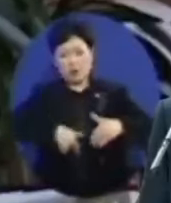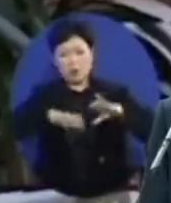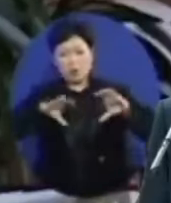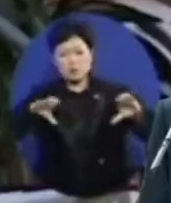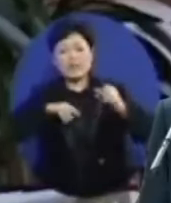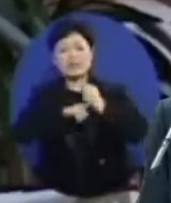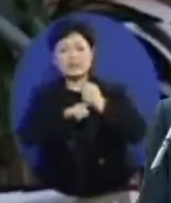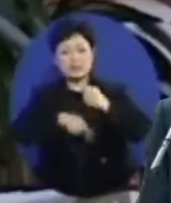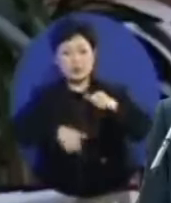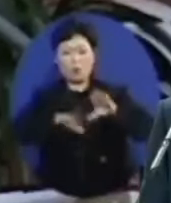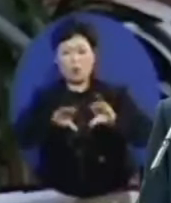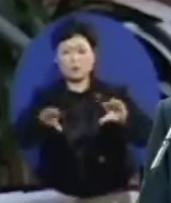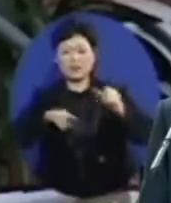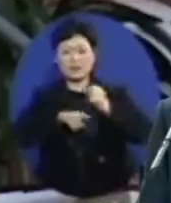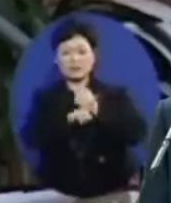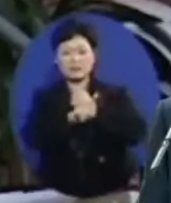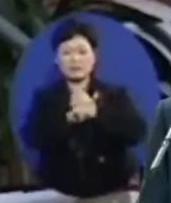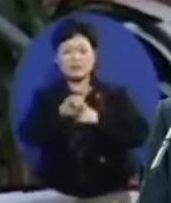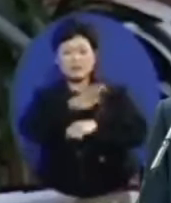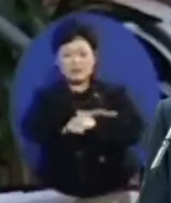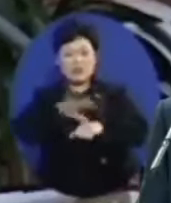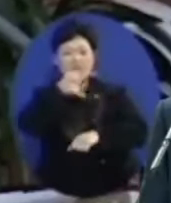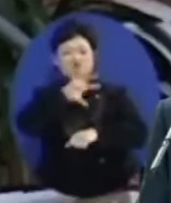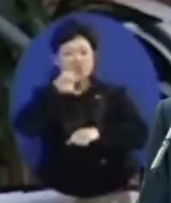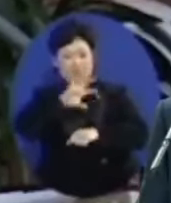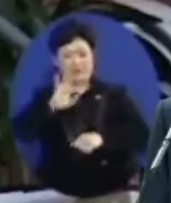것은 길들임을 잘 받은 것입니다.